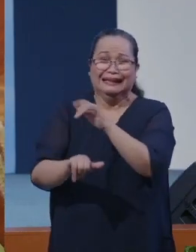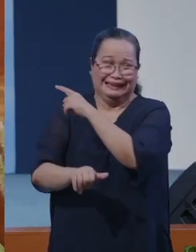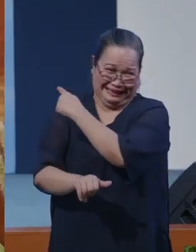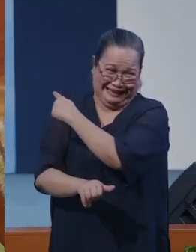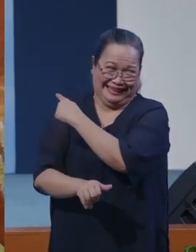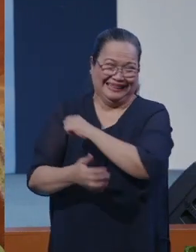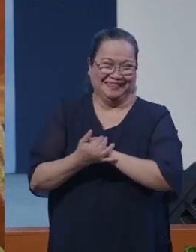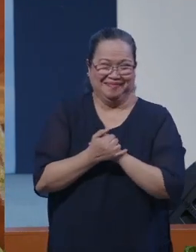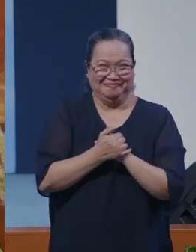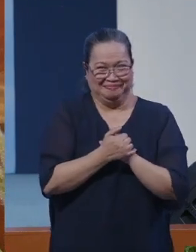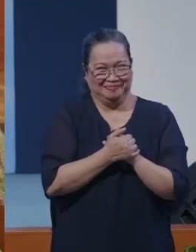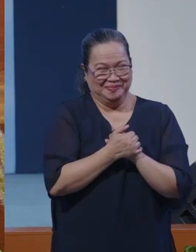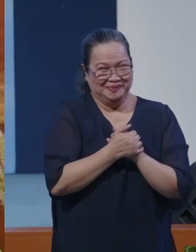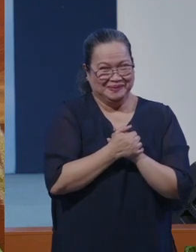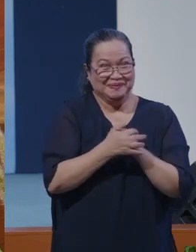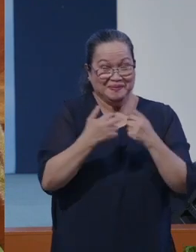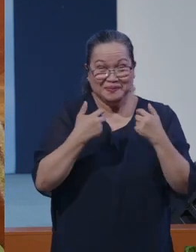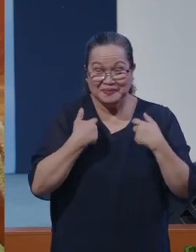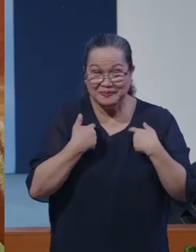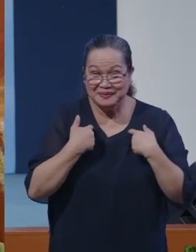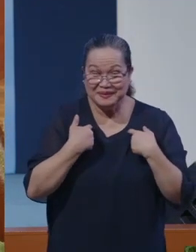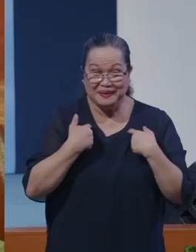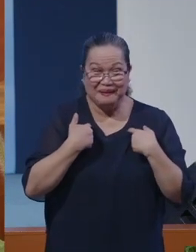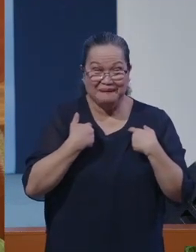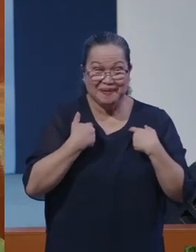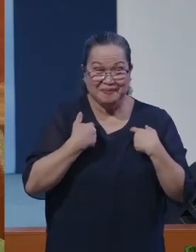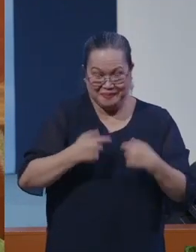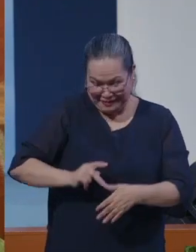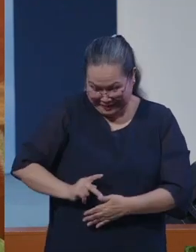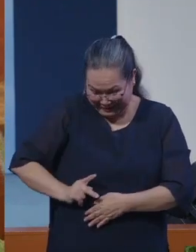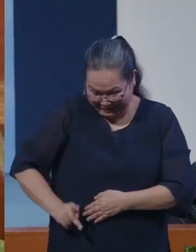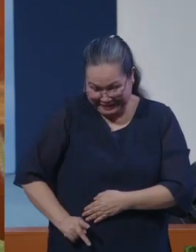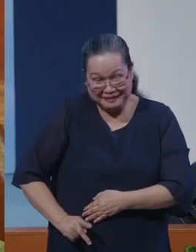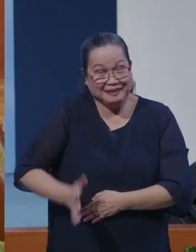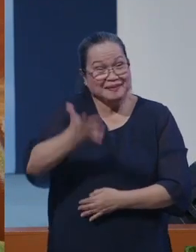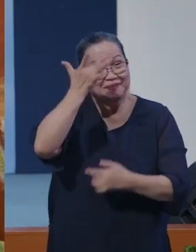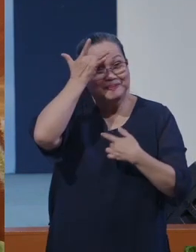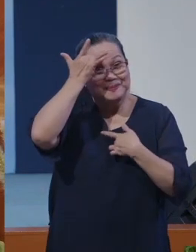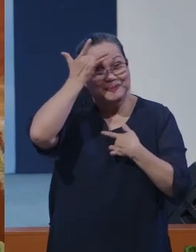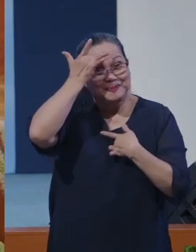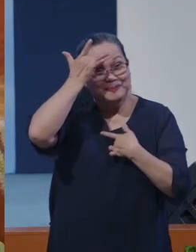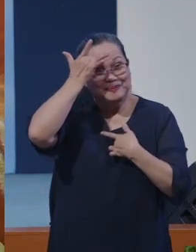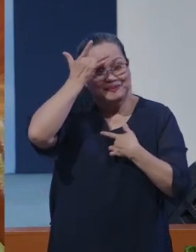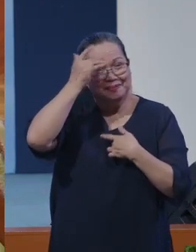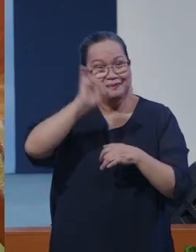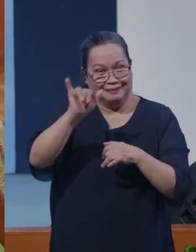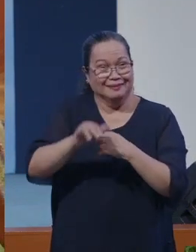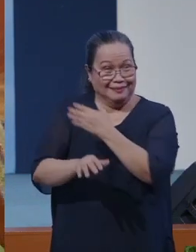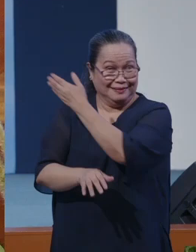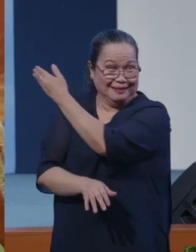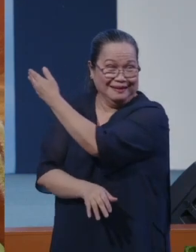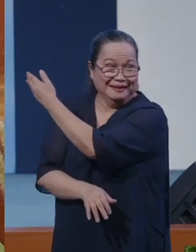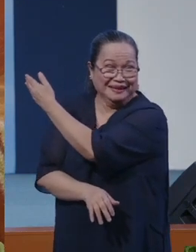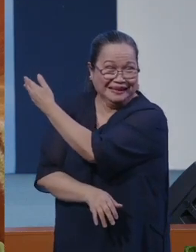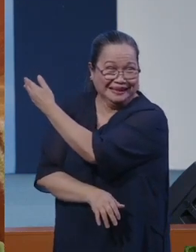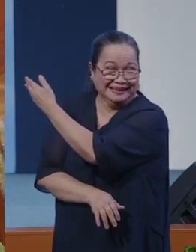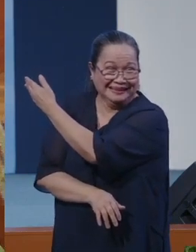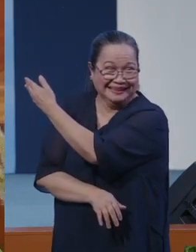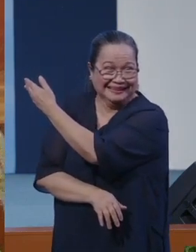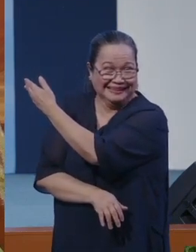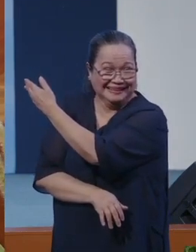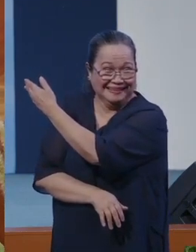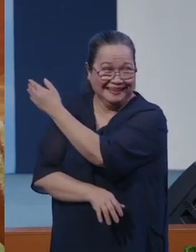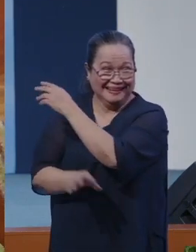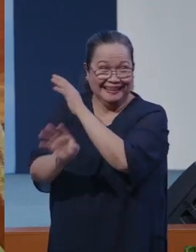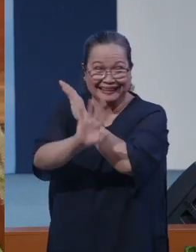No? Magkakaroon ka ng chronic kidney disease, katulad ko. No? Huwag